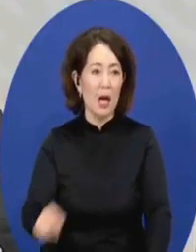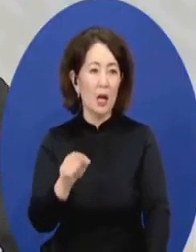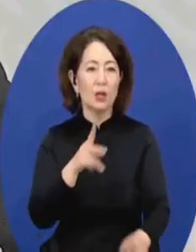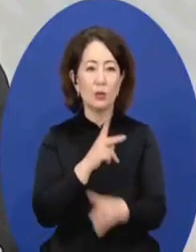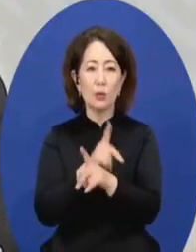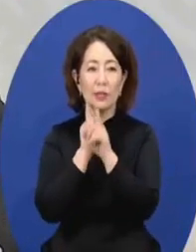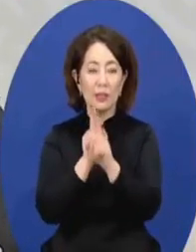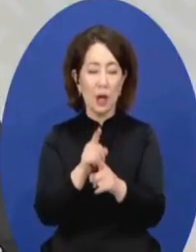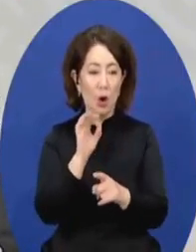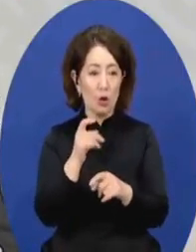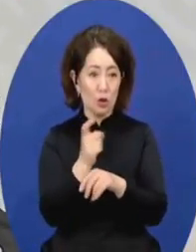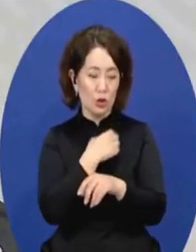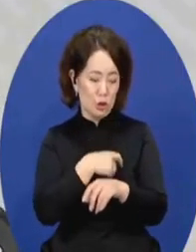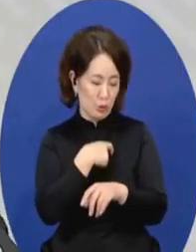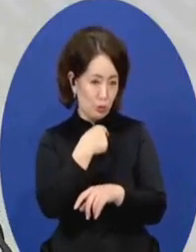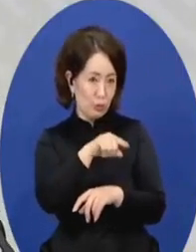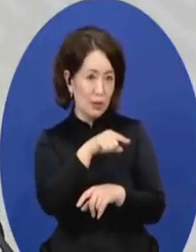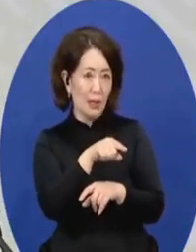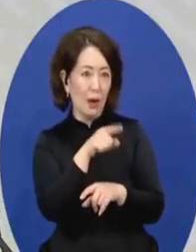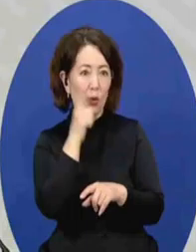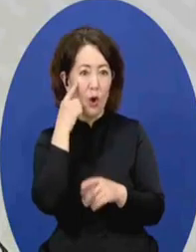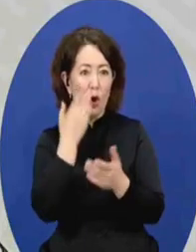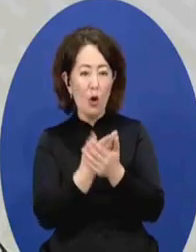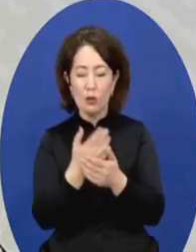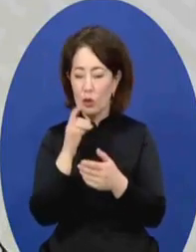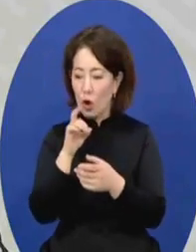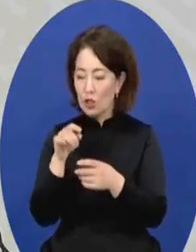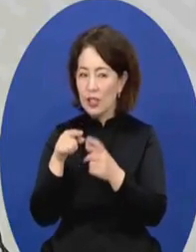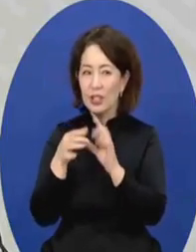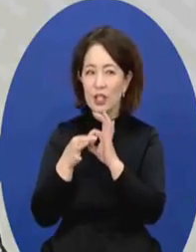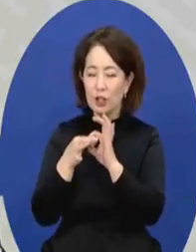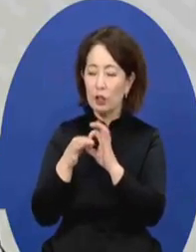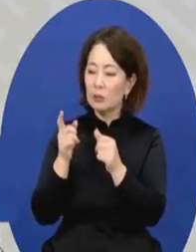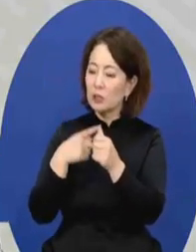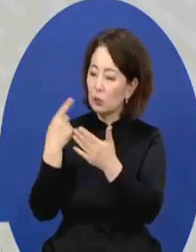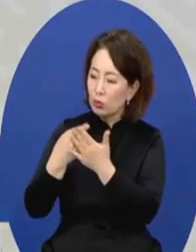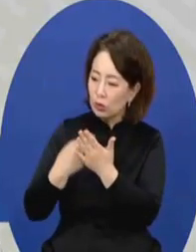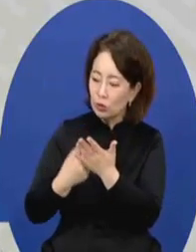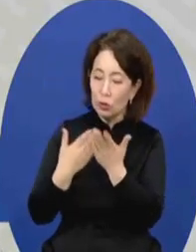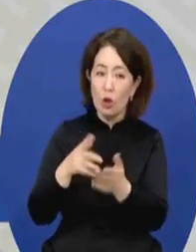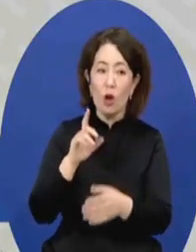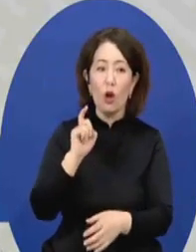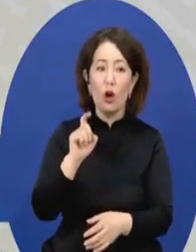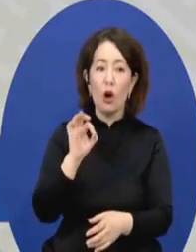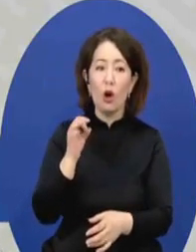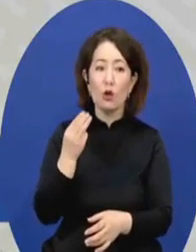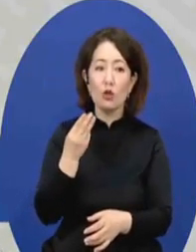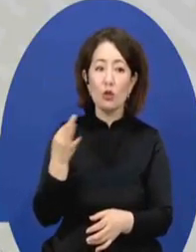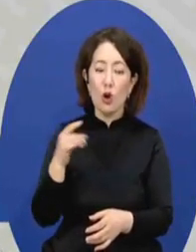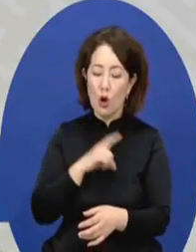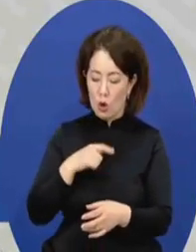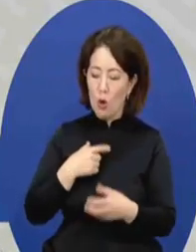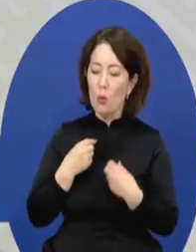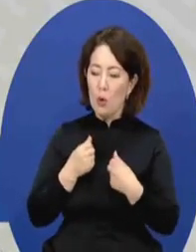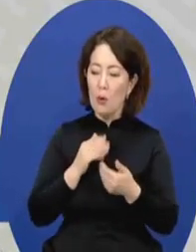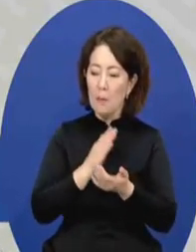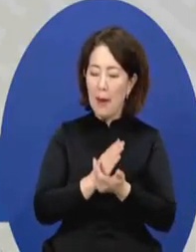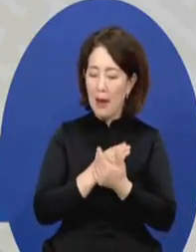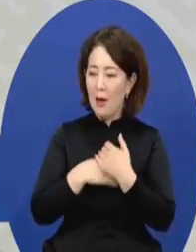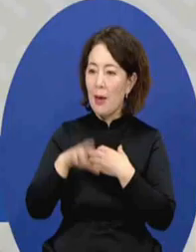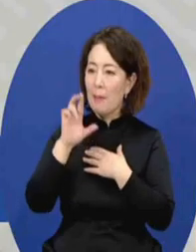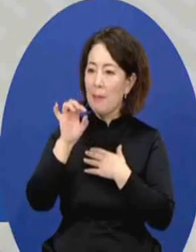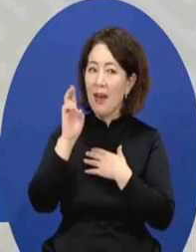Энэ хуулиар хоршооны гишүүдийн оруулсанх өрөнгийг хоршооны нэр дээр нь одоо бас бүртгэж, ингэснээр хоршоо өөр юм гэсэн одоо хөрөнгөтэй болж, арилжааны